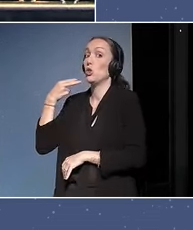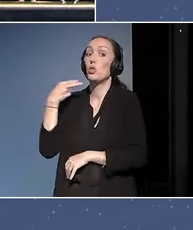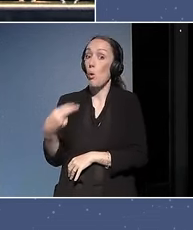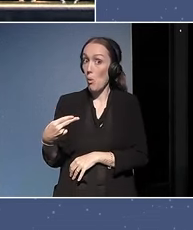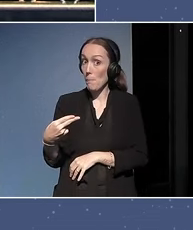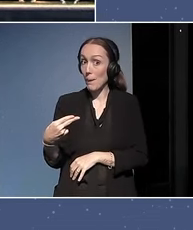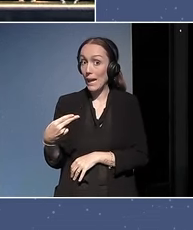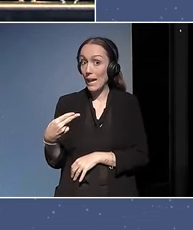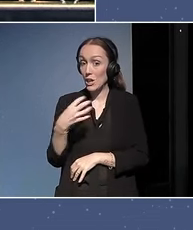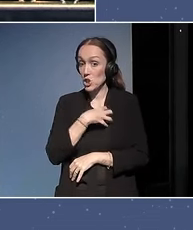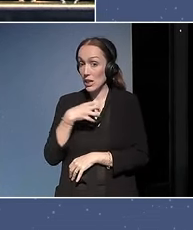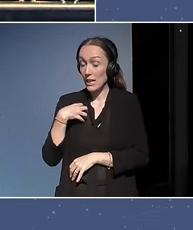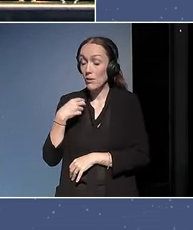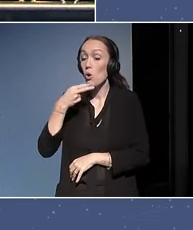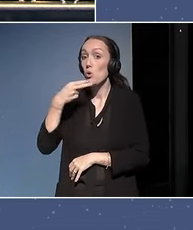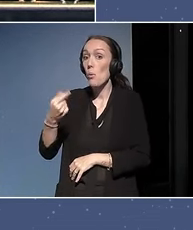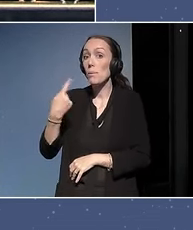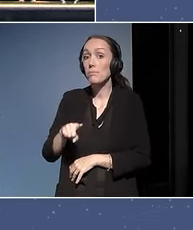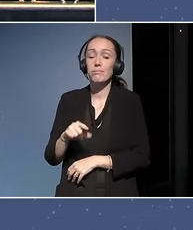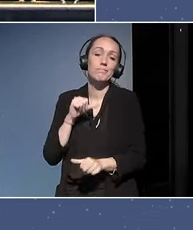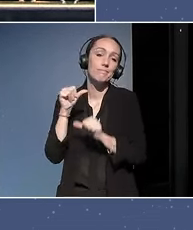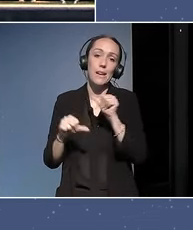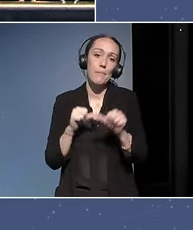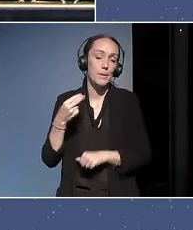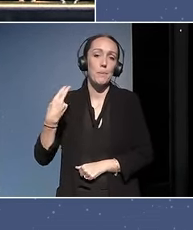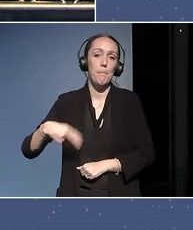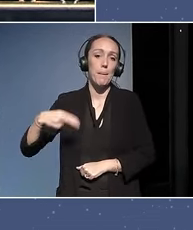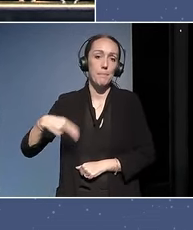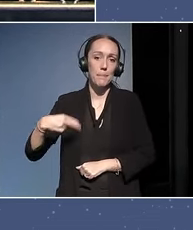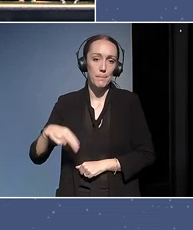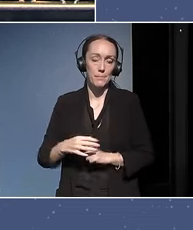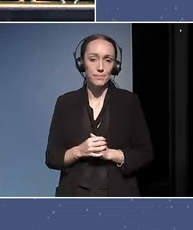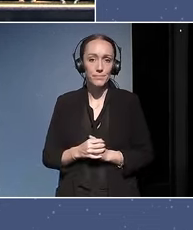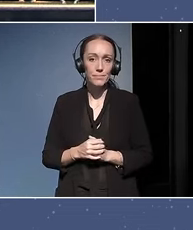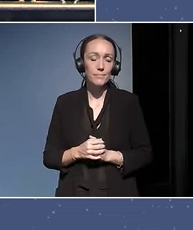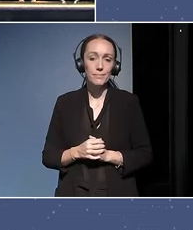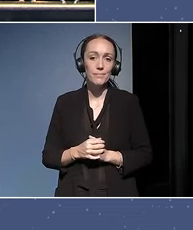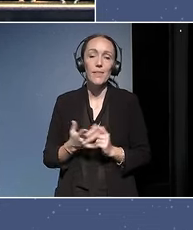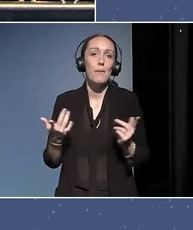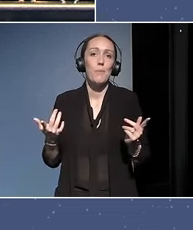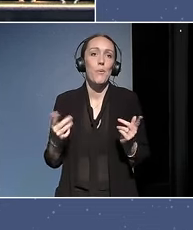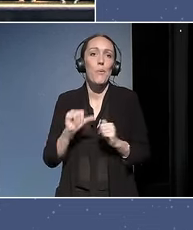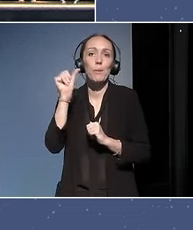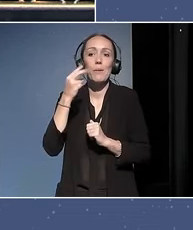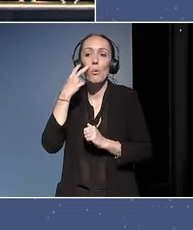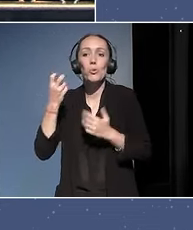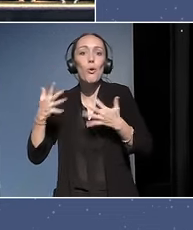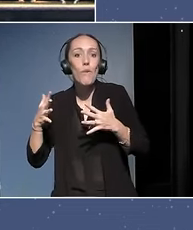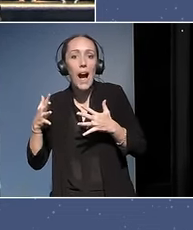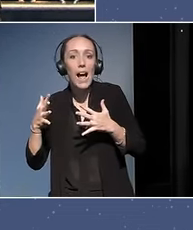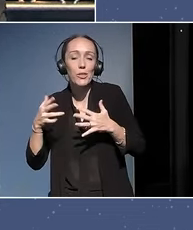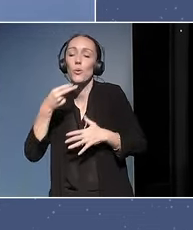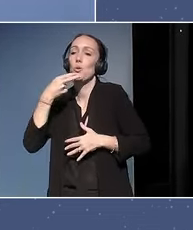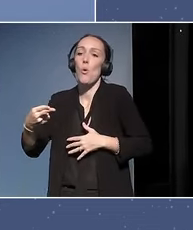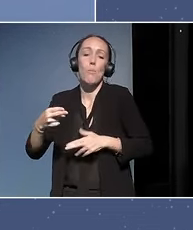scientifico quel nome deve Non può essere cambiato deve essere di du du due parti per una legge di priorità si dice la prima volta che viene